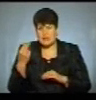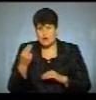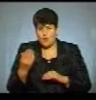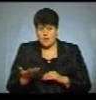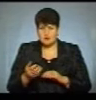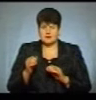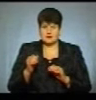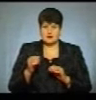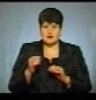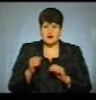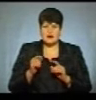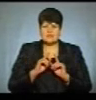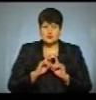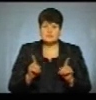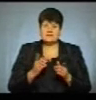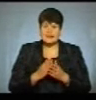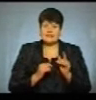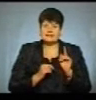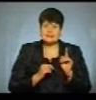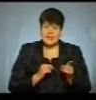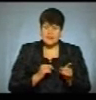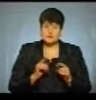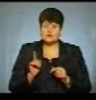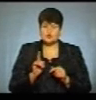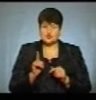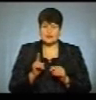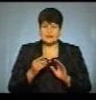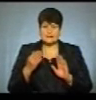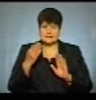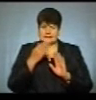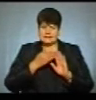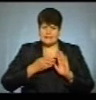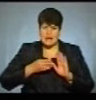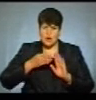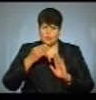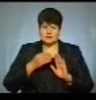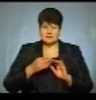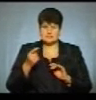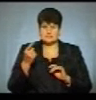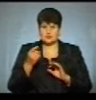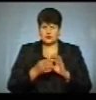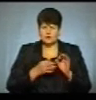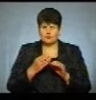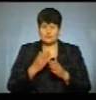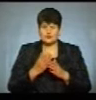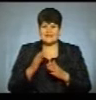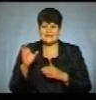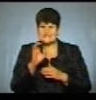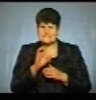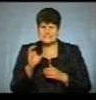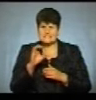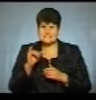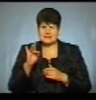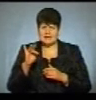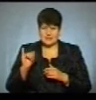але особливостями дифтерії є те, що нальоти буквально за добу, дві-три доби стають сірого кольору, вони